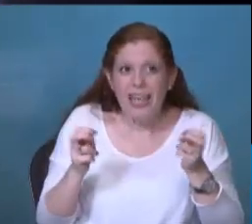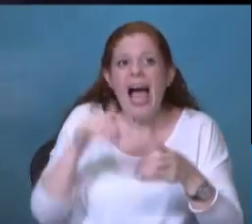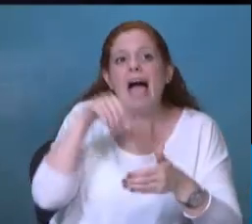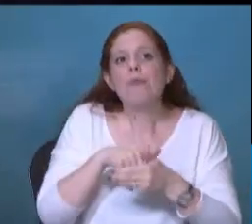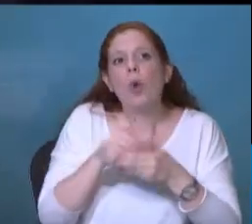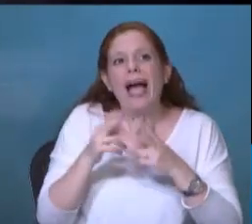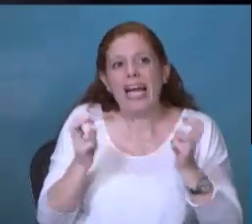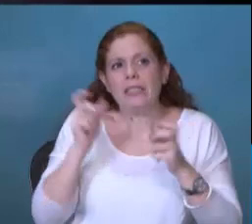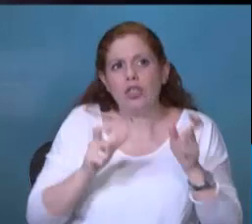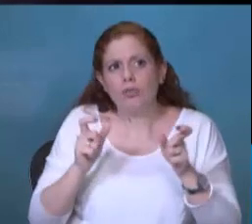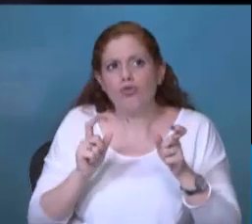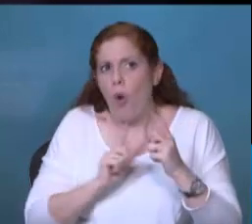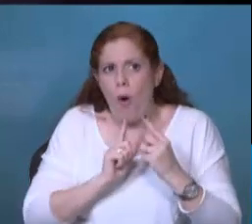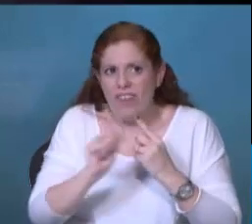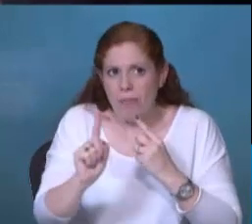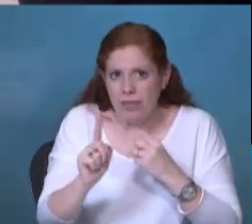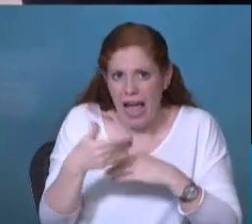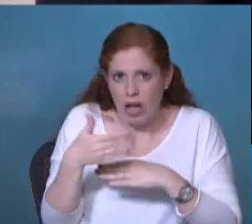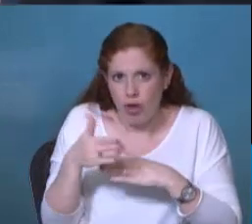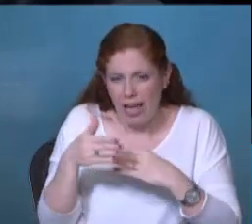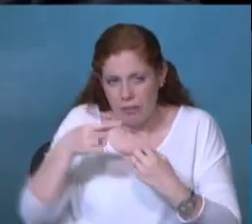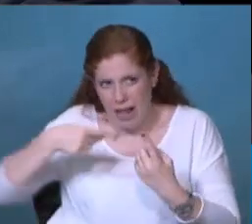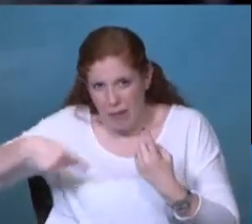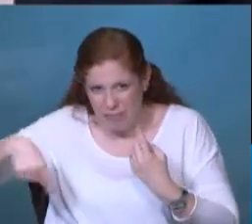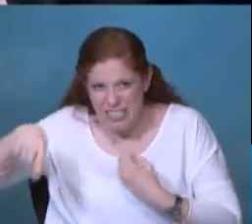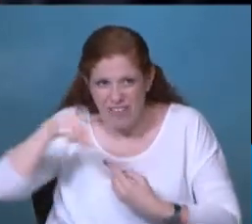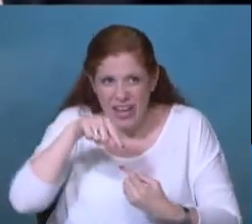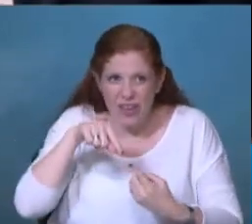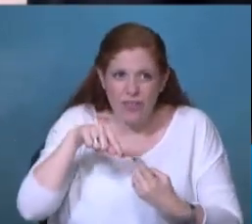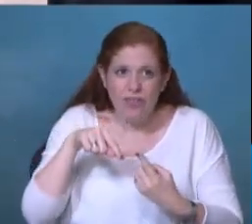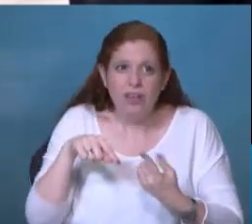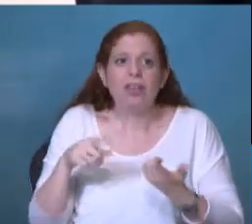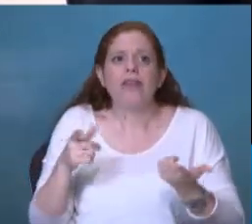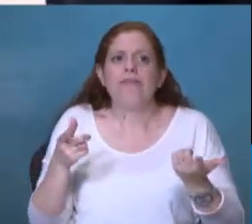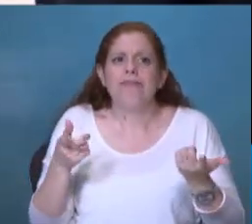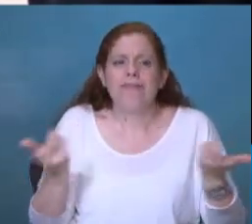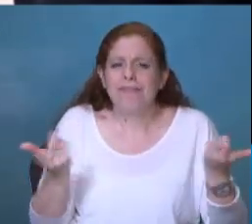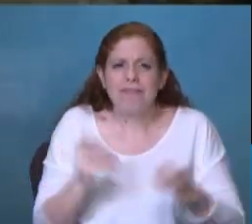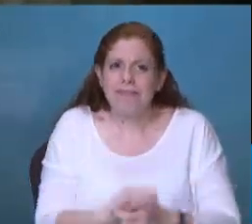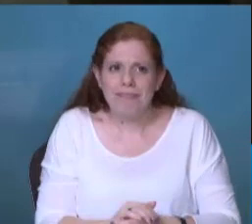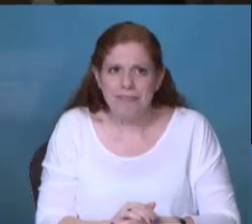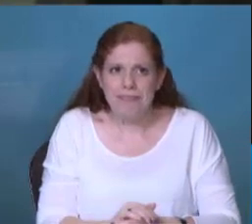So the people could not pass through the gate, it goes another way.